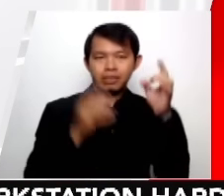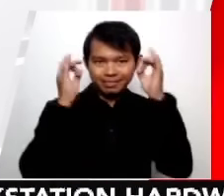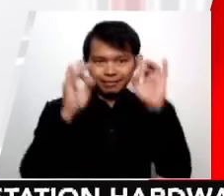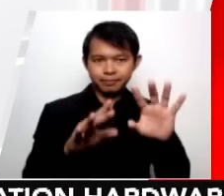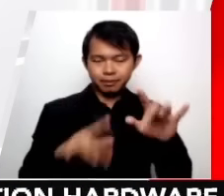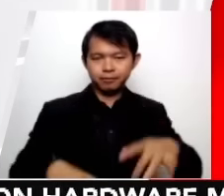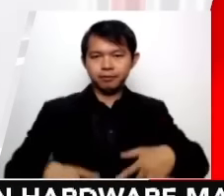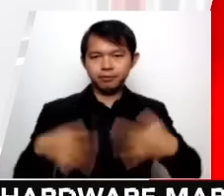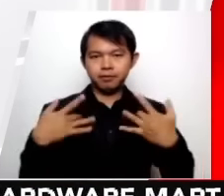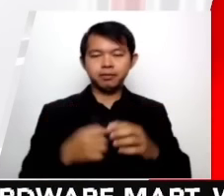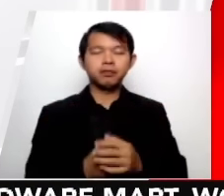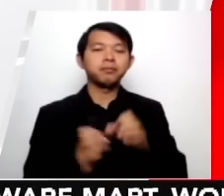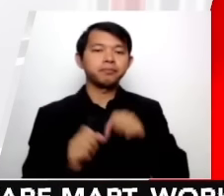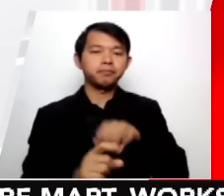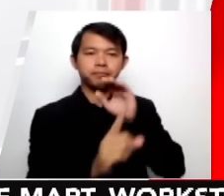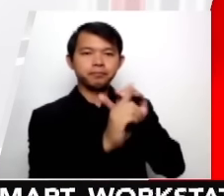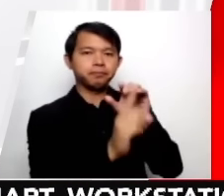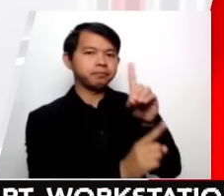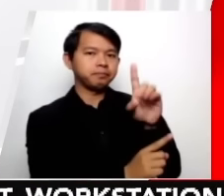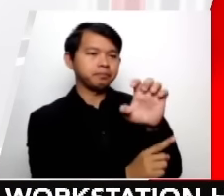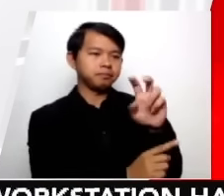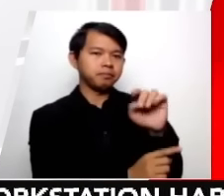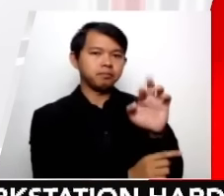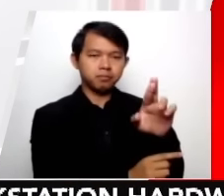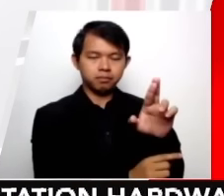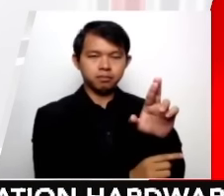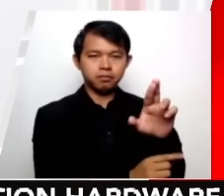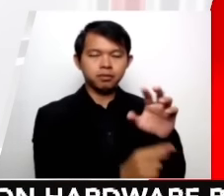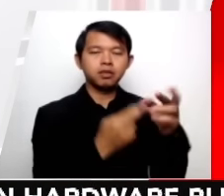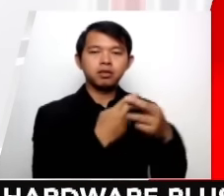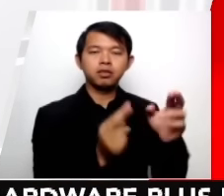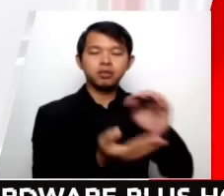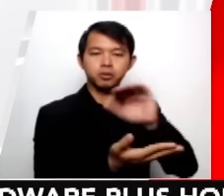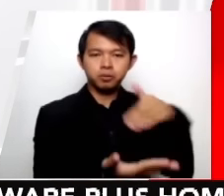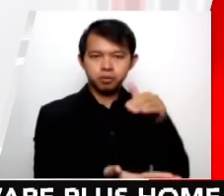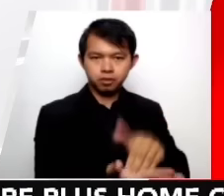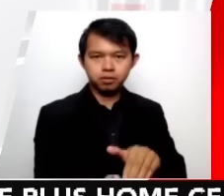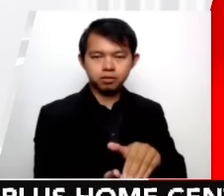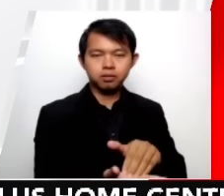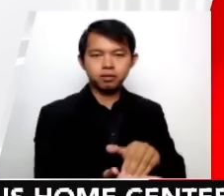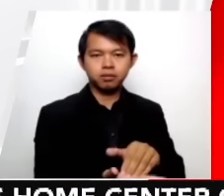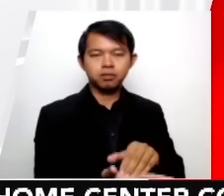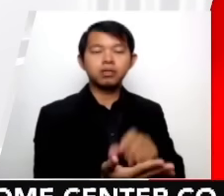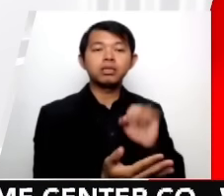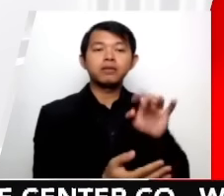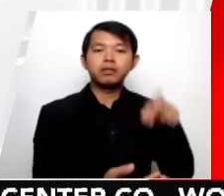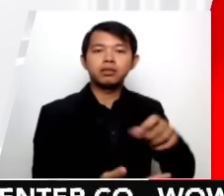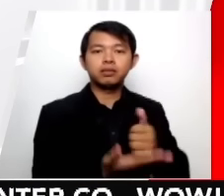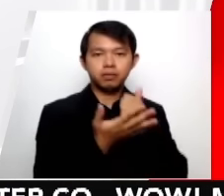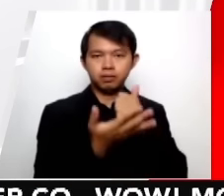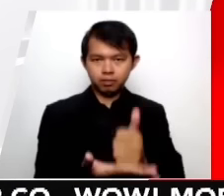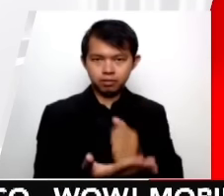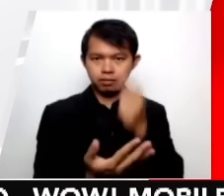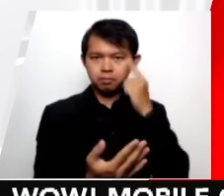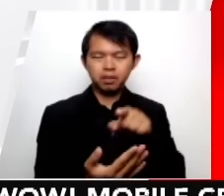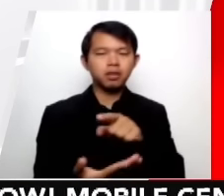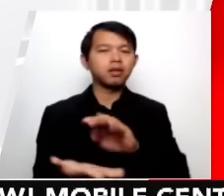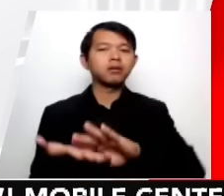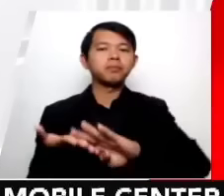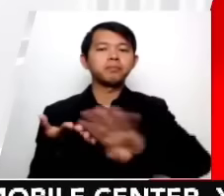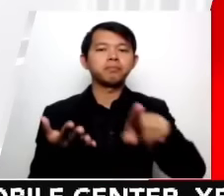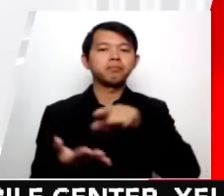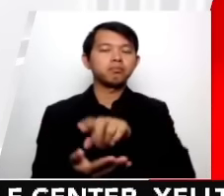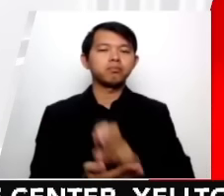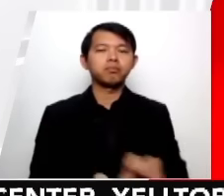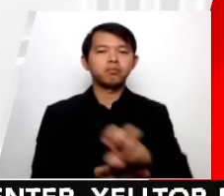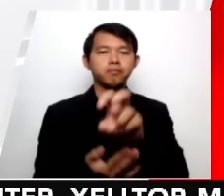sa DNR Wildlife Rescue Center kung kailang nga ng tulong para maalis ang ahas.